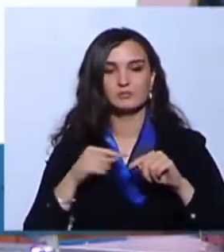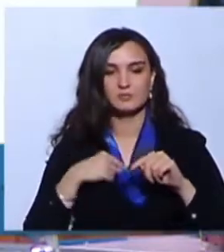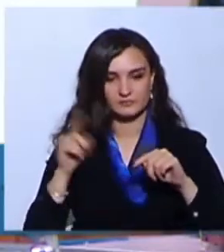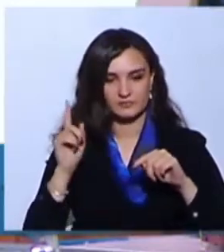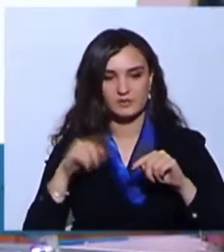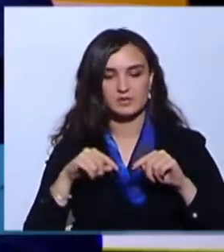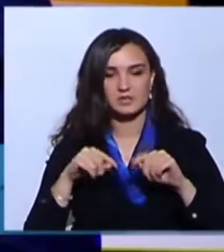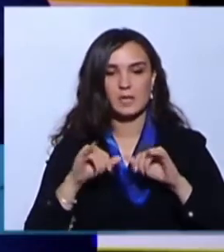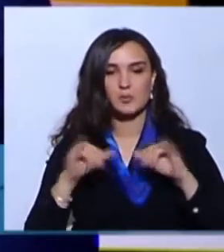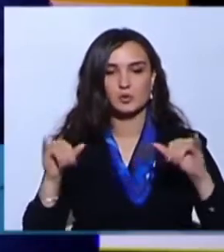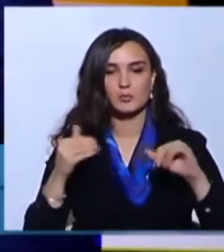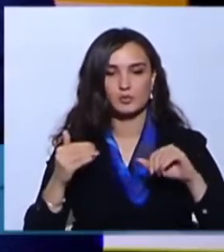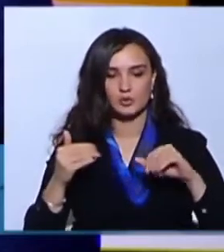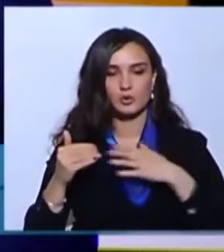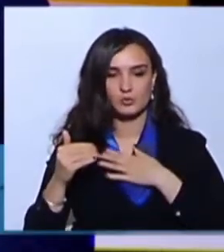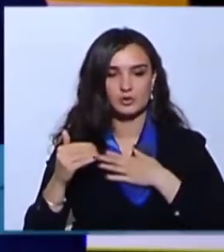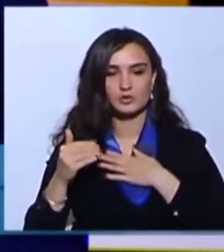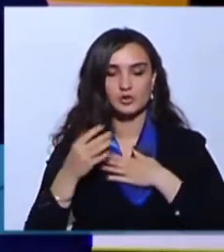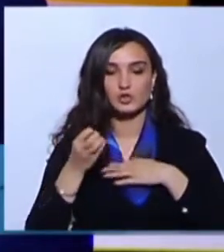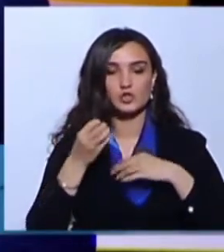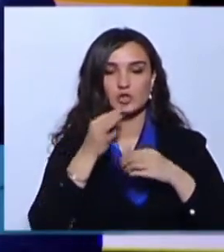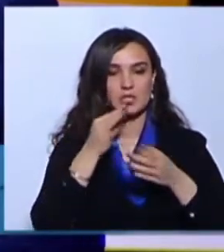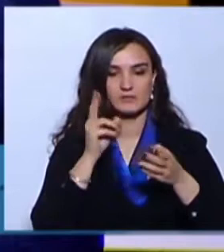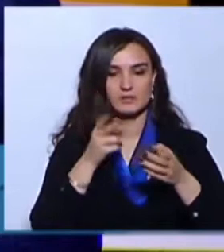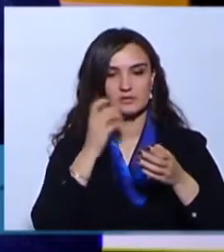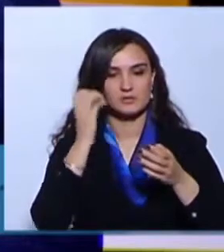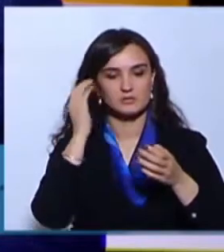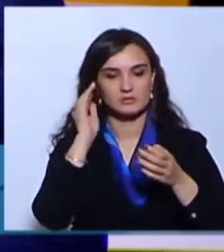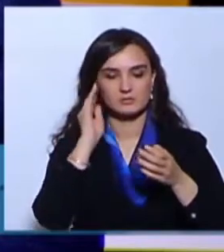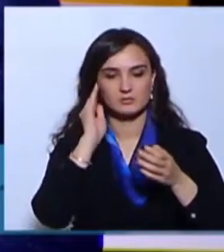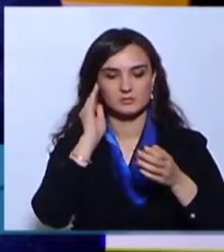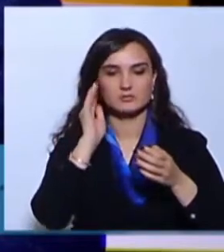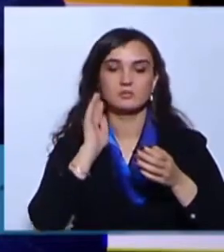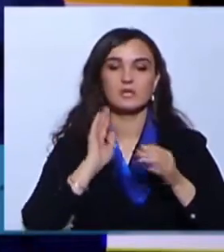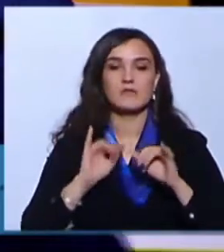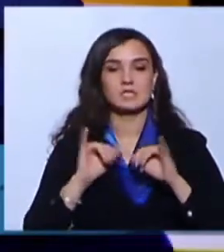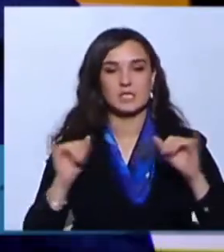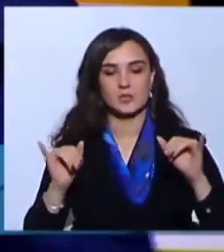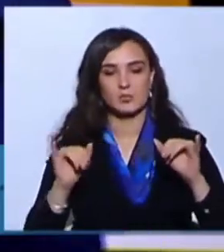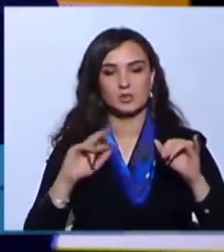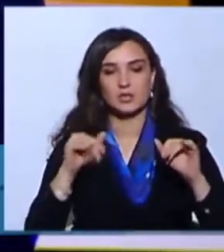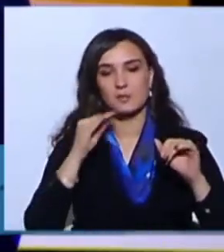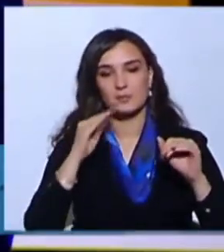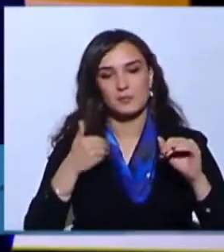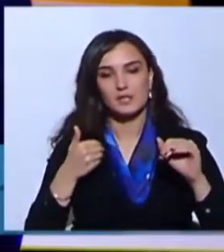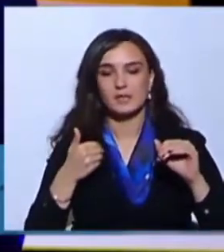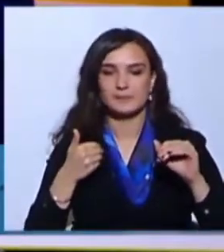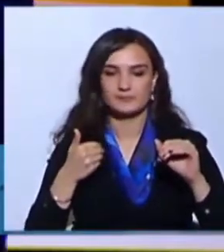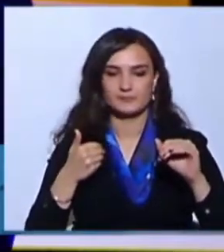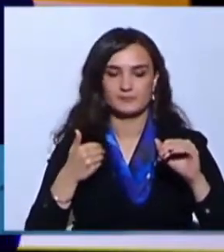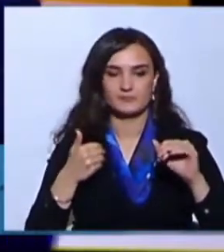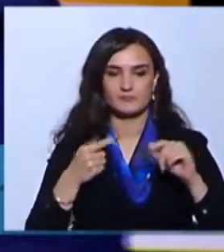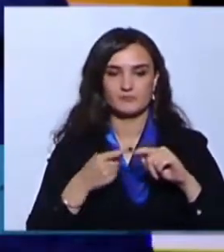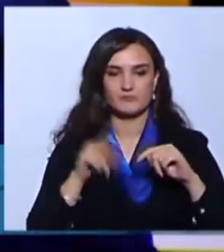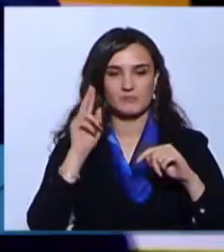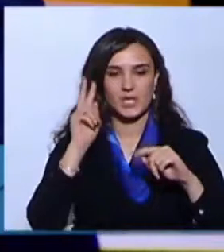ვიცით ეპიდემიოლოგიური თვალსაზრისით. უფრო სწორად ჯერ ეგეც არ ვიცით. ანუ ფეკალურად გავრცელებული და მე თქვა